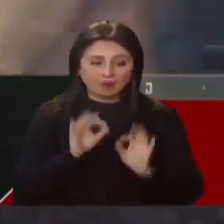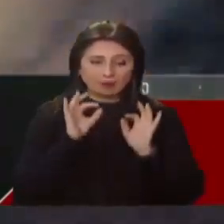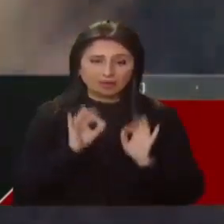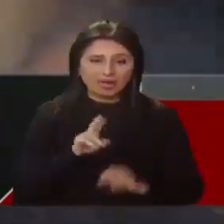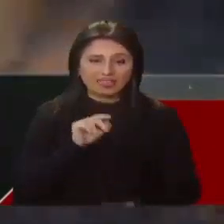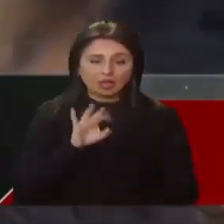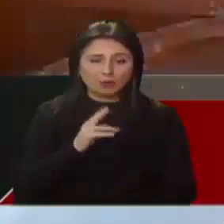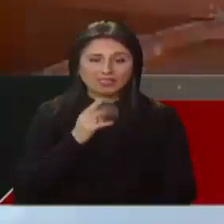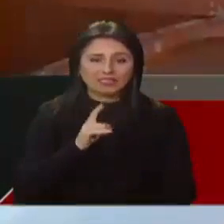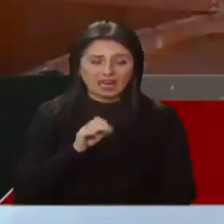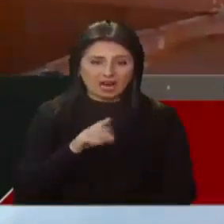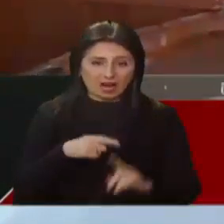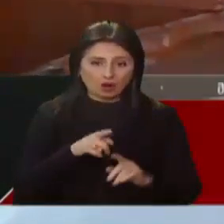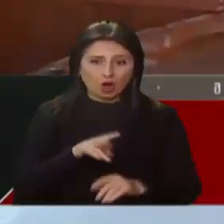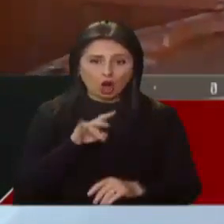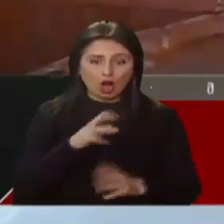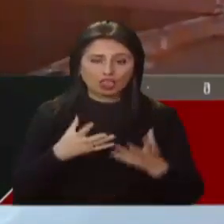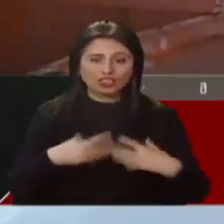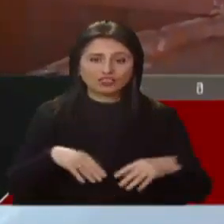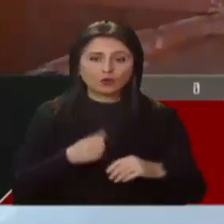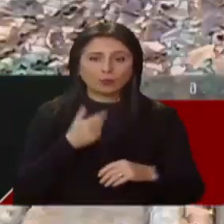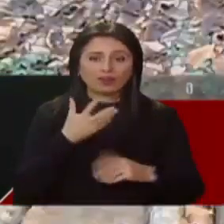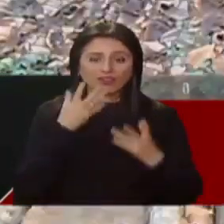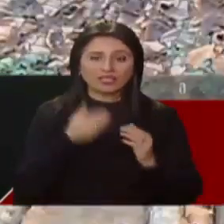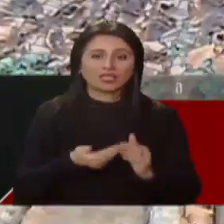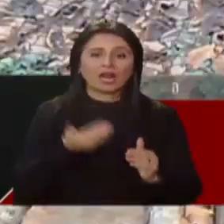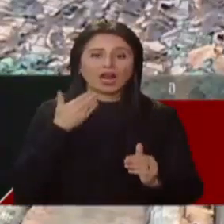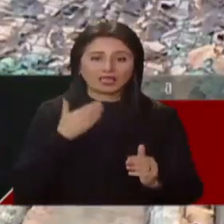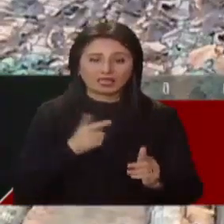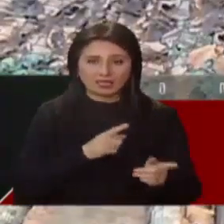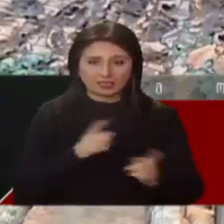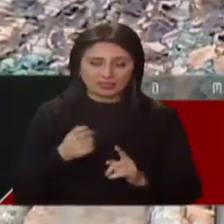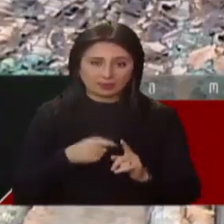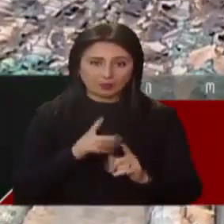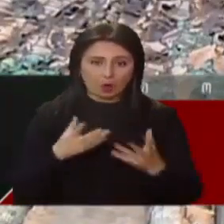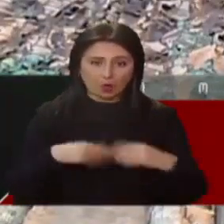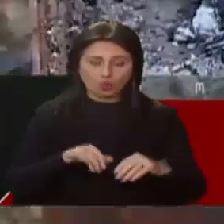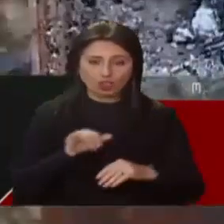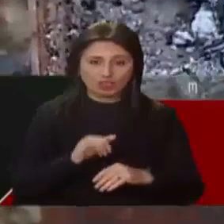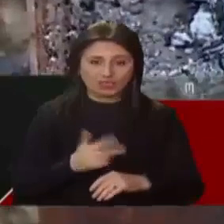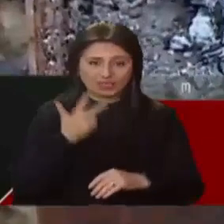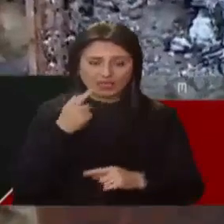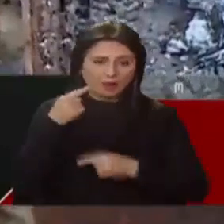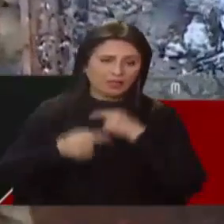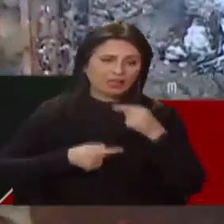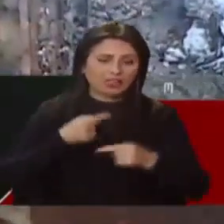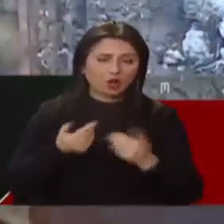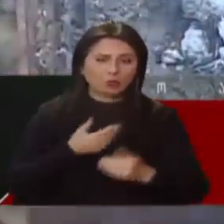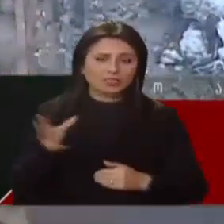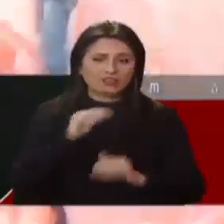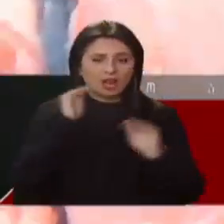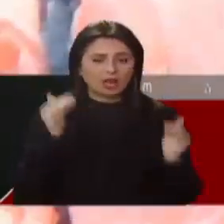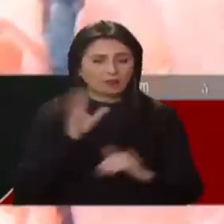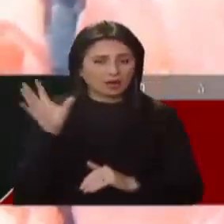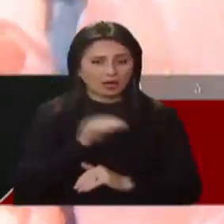დედოფლის წყაროში მცხოვრები ლოლაშვილების ოჯახი რამდენიმე დღით ადრე იწყებს. ოჯახში, სადაც სამი თაობა ცხოვრობს ყველა